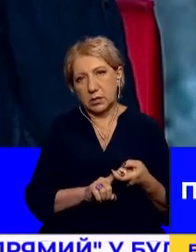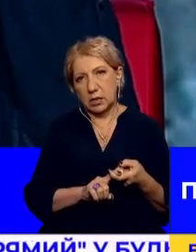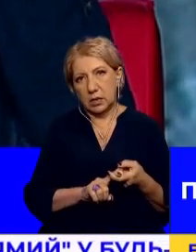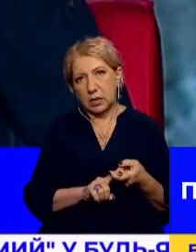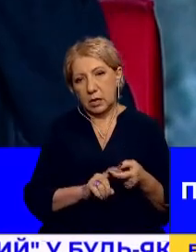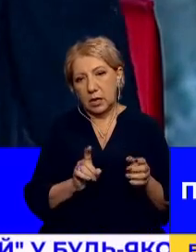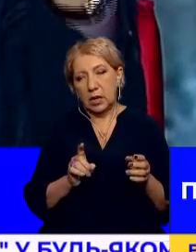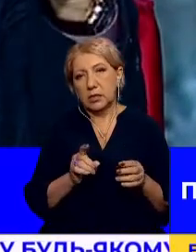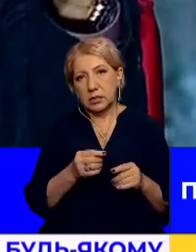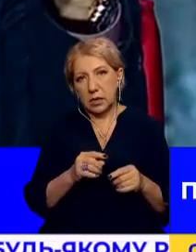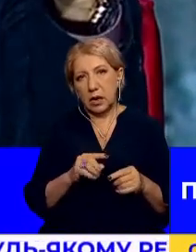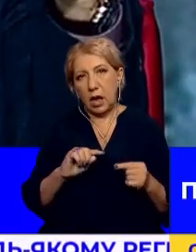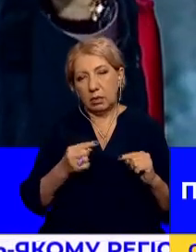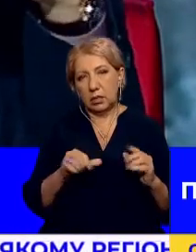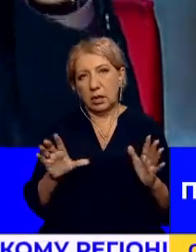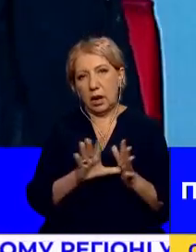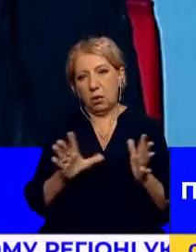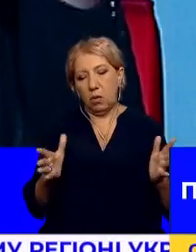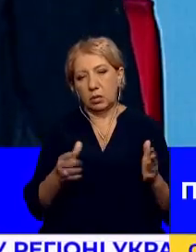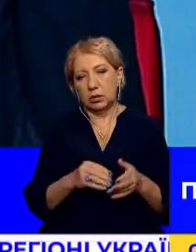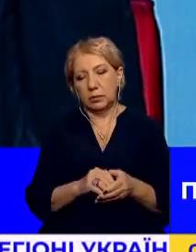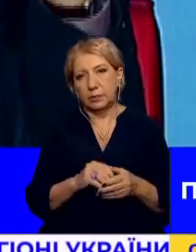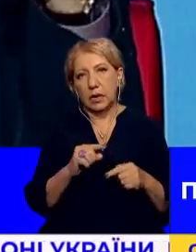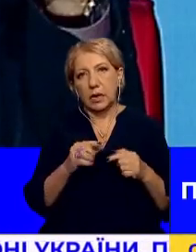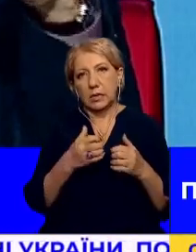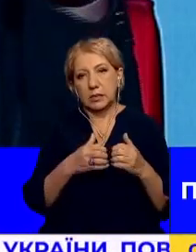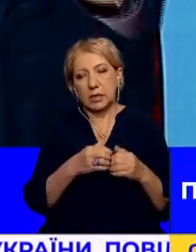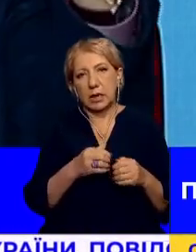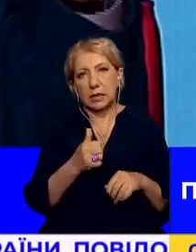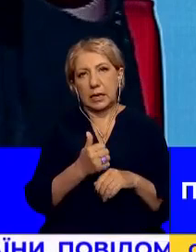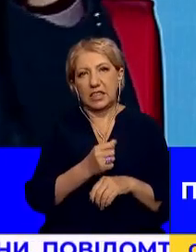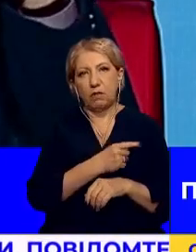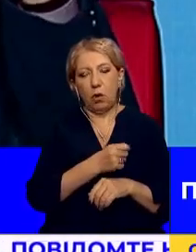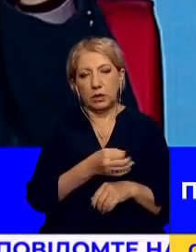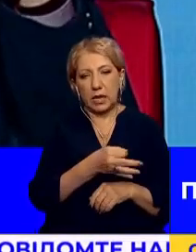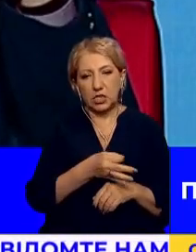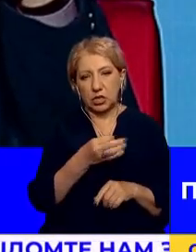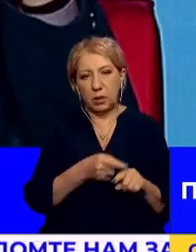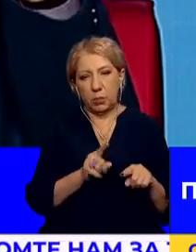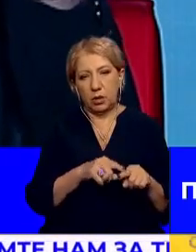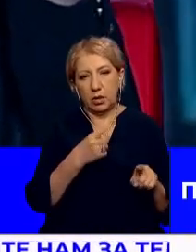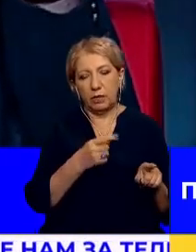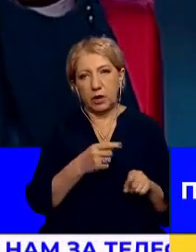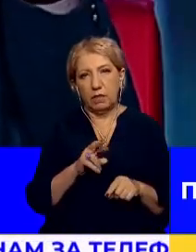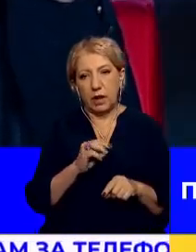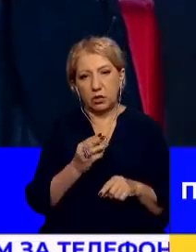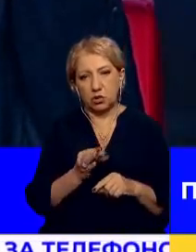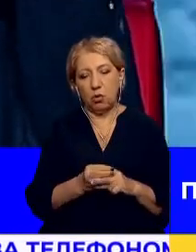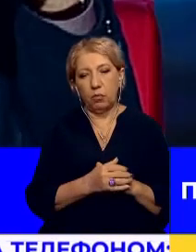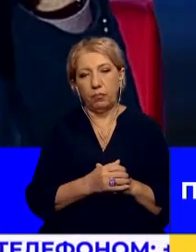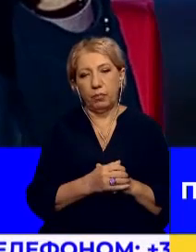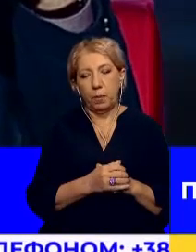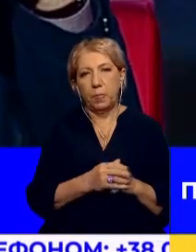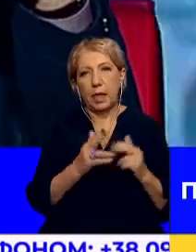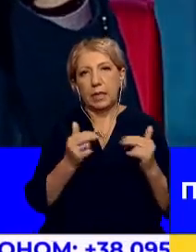Це черговий антирекорд, пробачте. Серед лідерів Одещина, про яку говорив пан Ляшко,